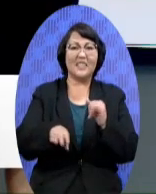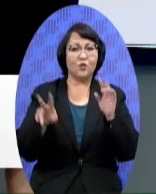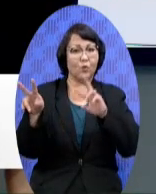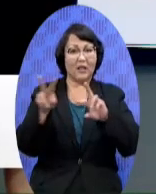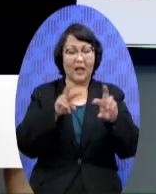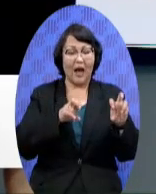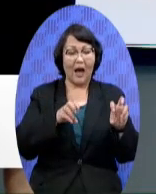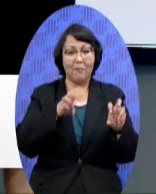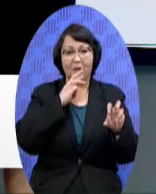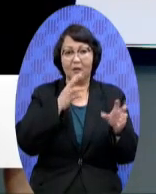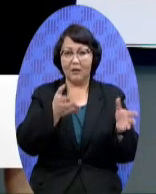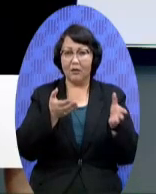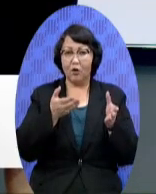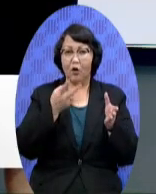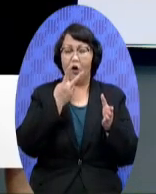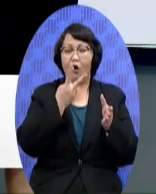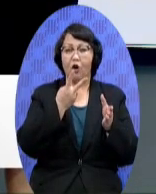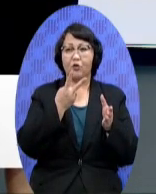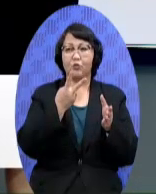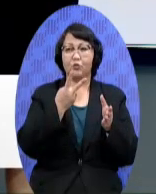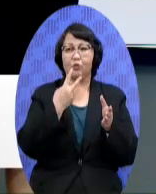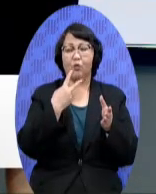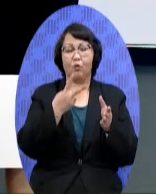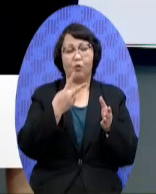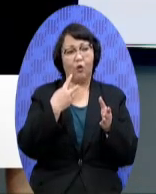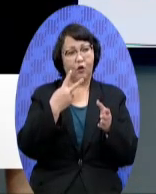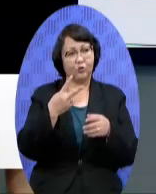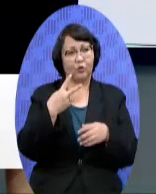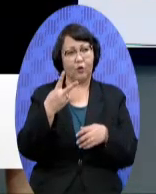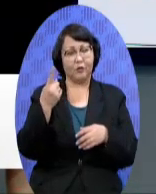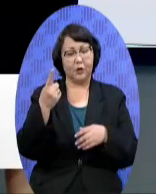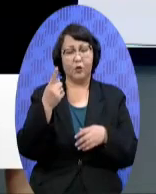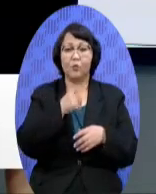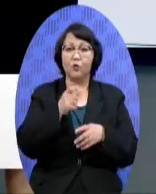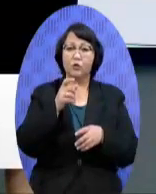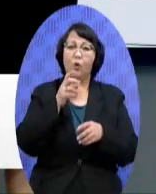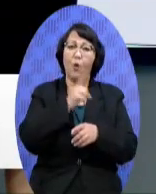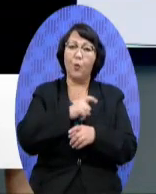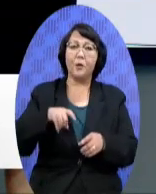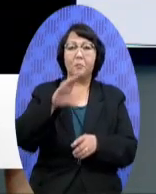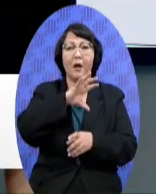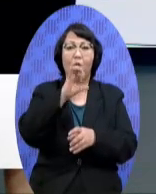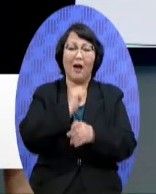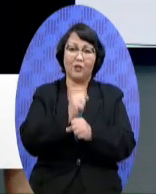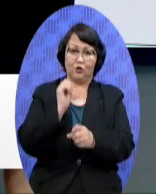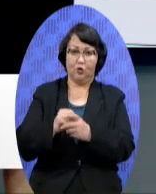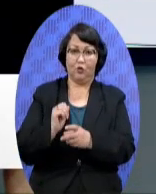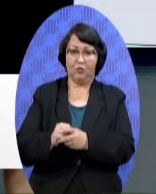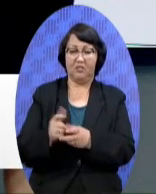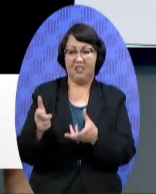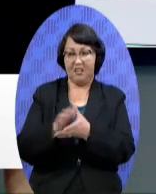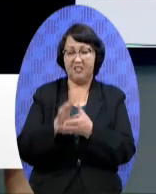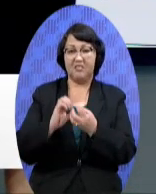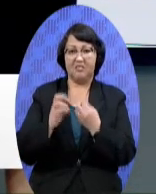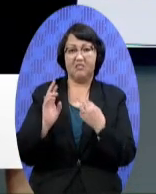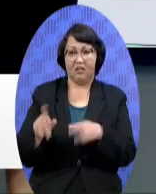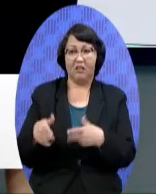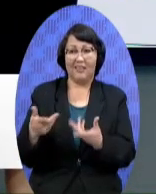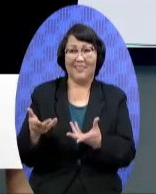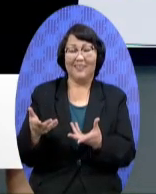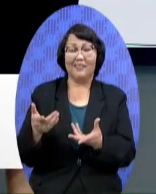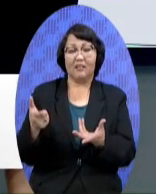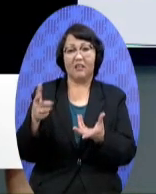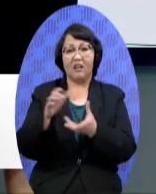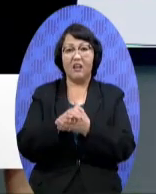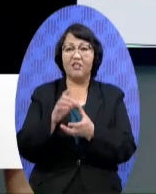харахад бол 220,000 гаруй хүн албан бус секторт ажиллаж байгаа гэсэн ийм мэдээлэл байгаа юм. За тэгэхээр одоо хөдөлмөрийн тухай хуулийн шинжилсэн найруулгаар эдгээр хүмүүсийн